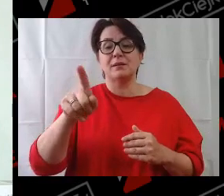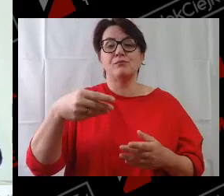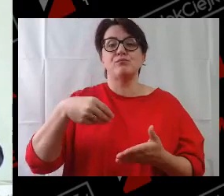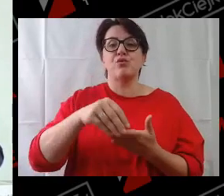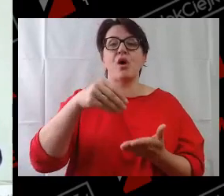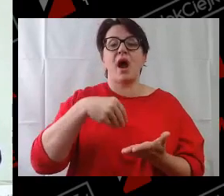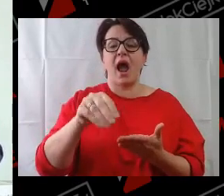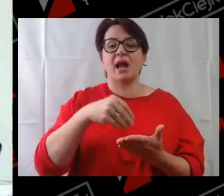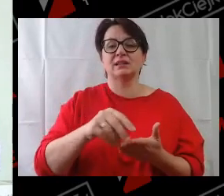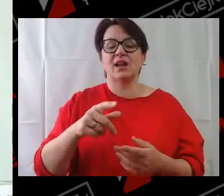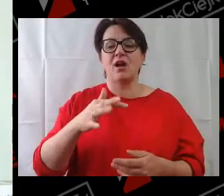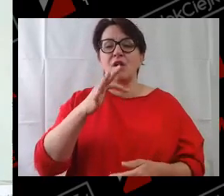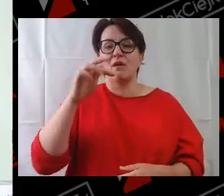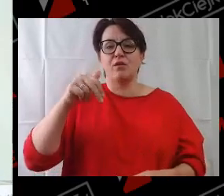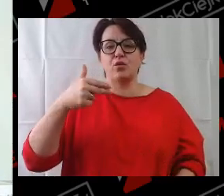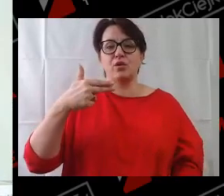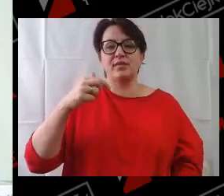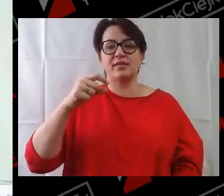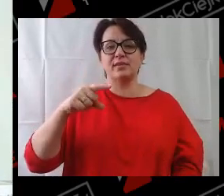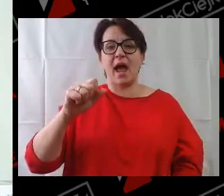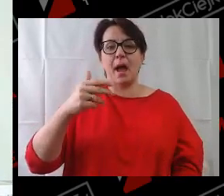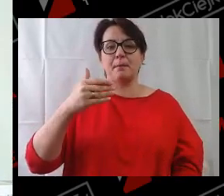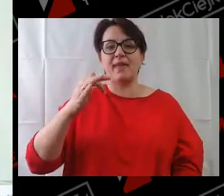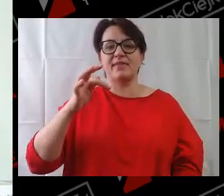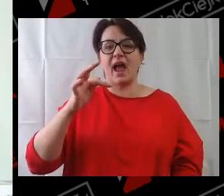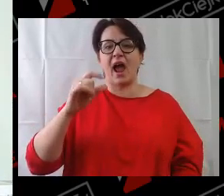refundowane listami ale to wiadomo